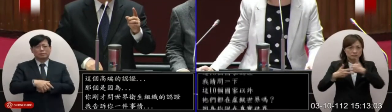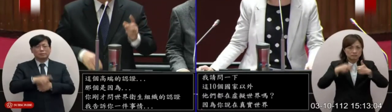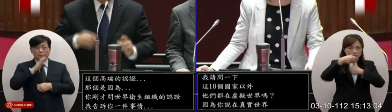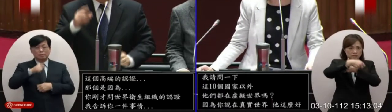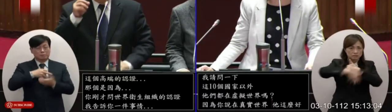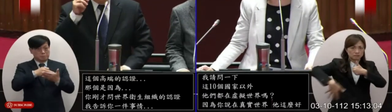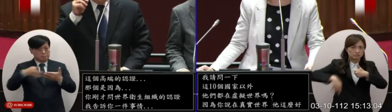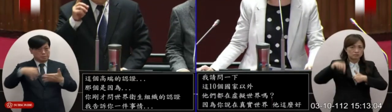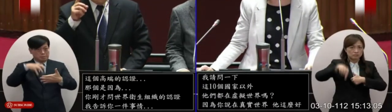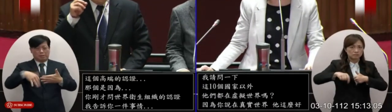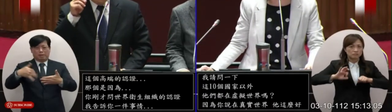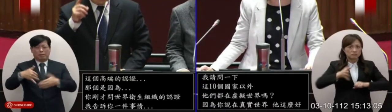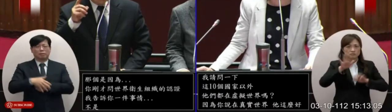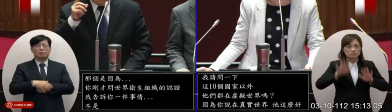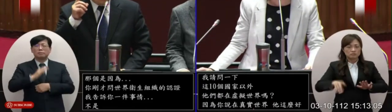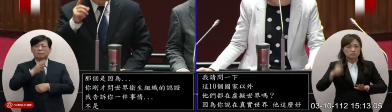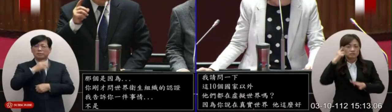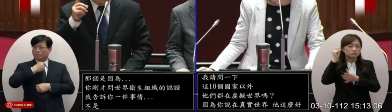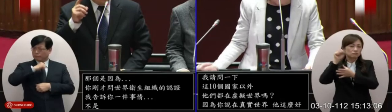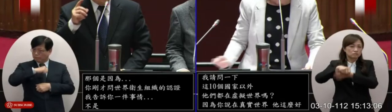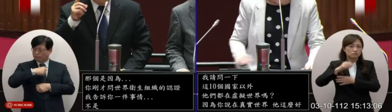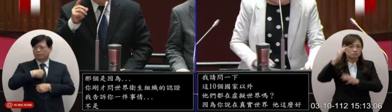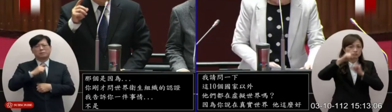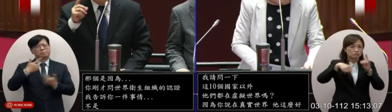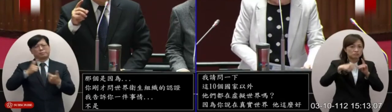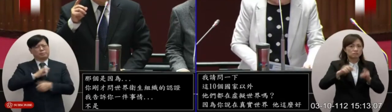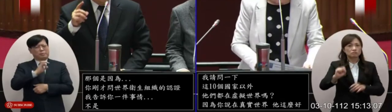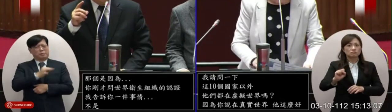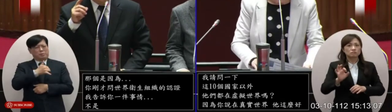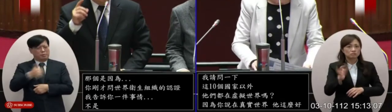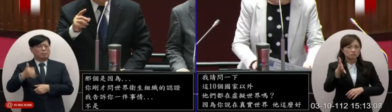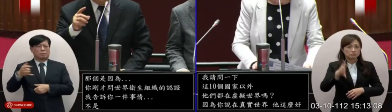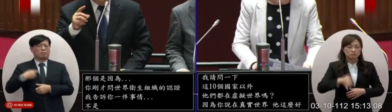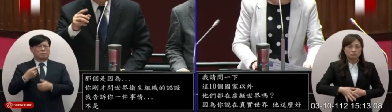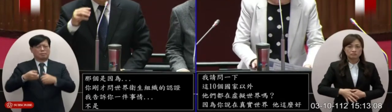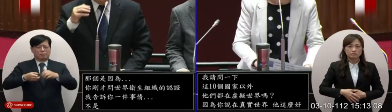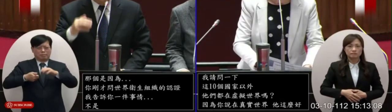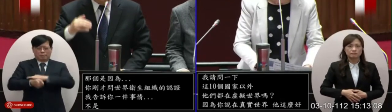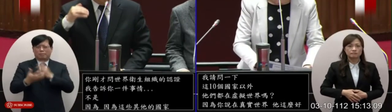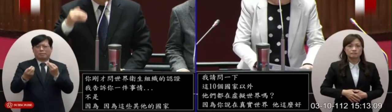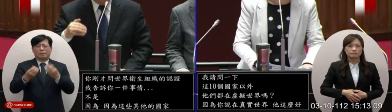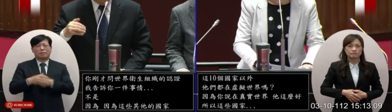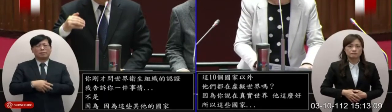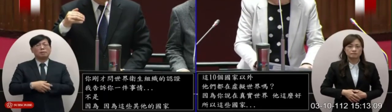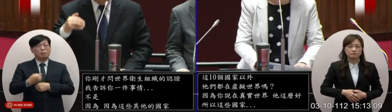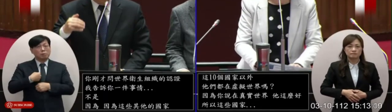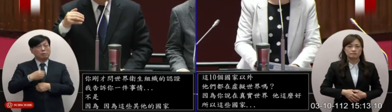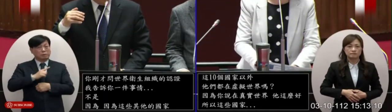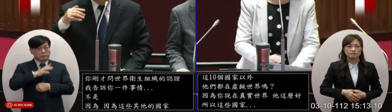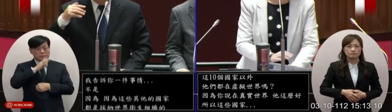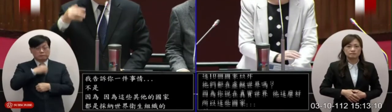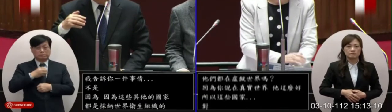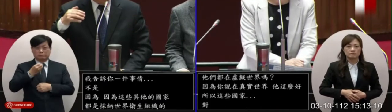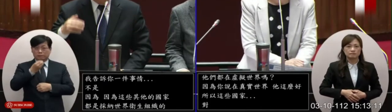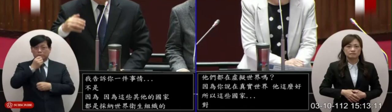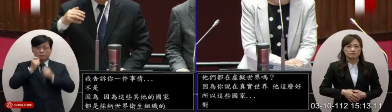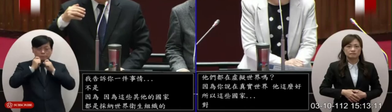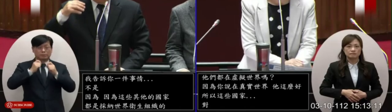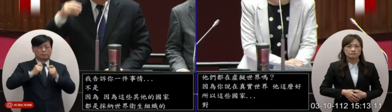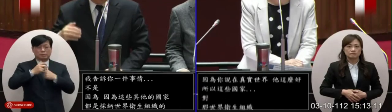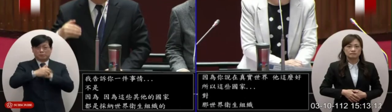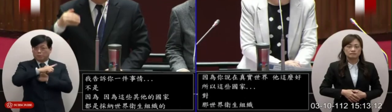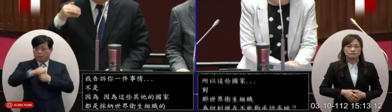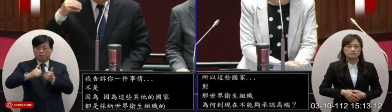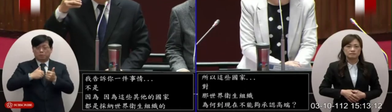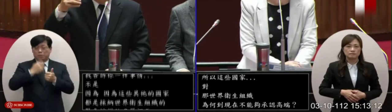在不能够承认高端？ 但是台湾因为不是世界卫生组织的会员国，所以我们的食品药物管理署